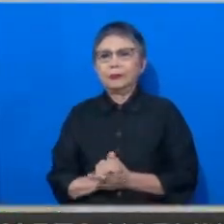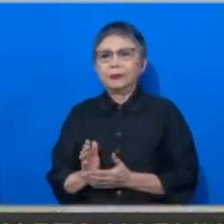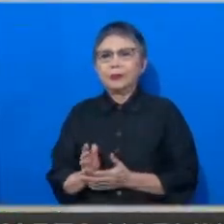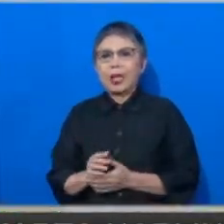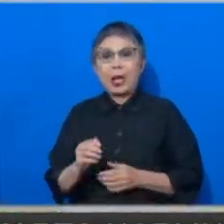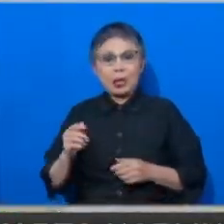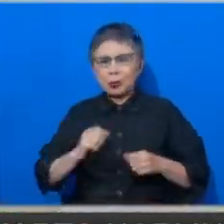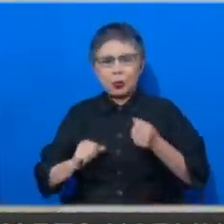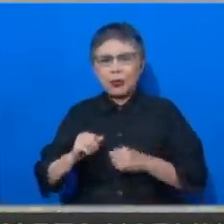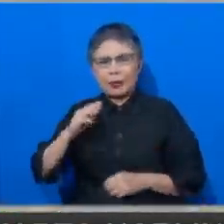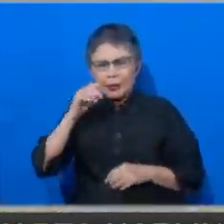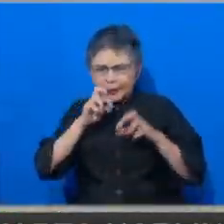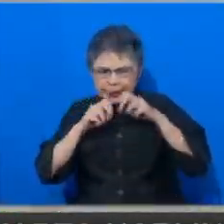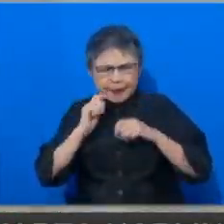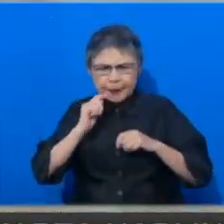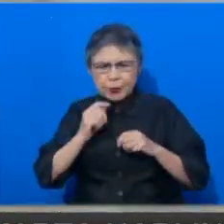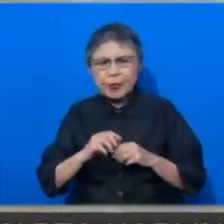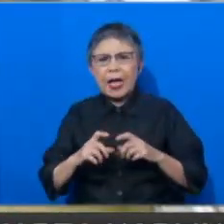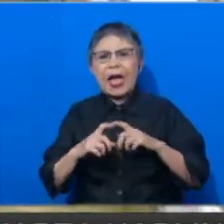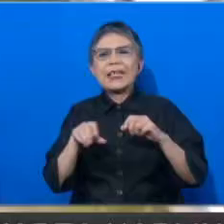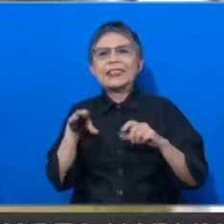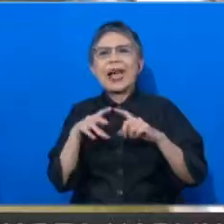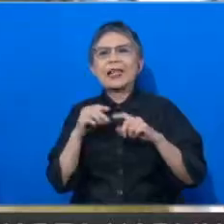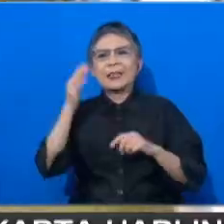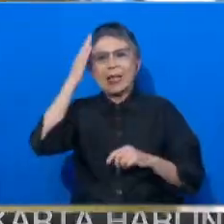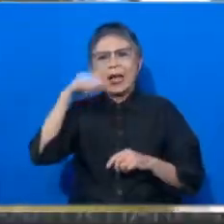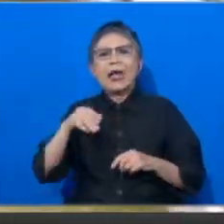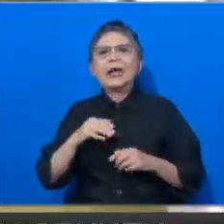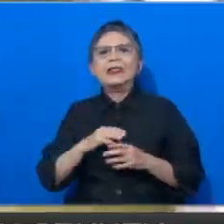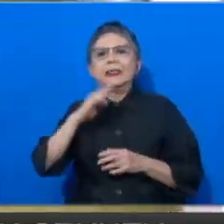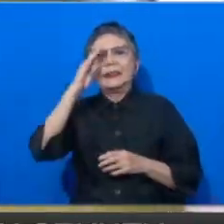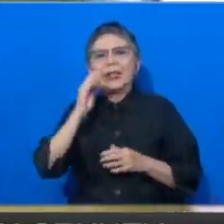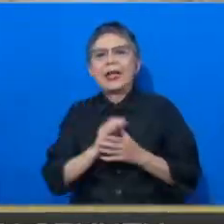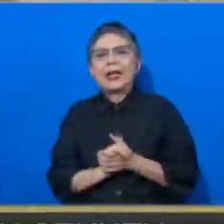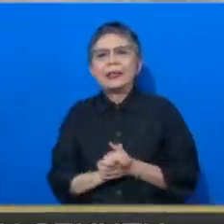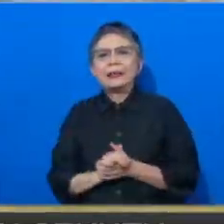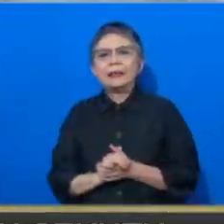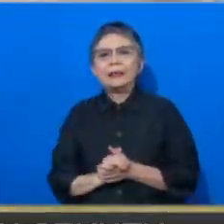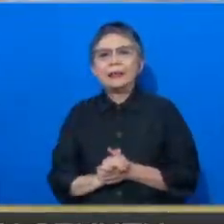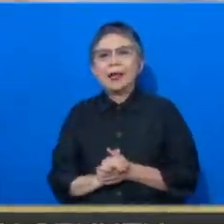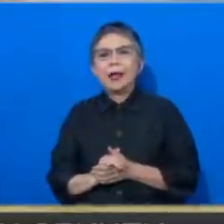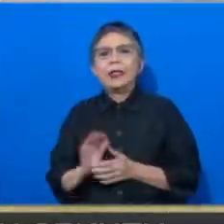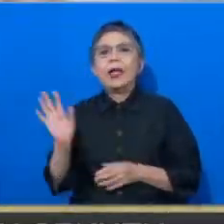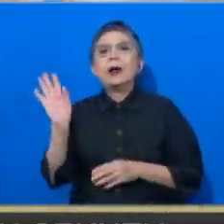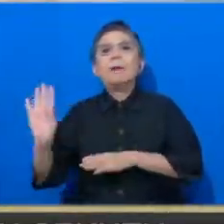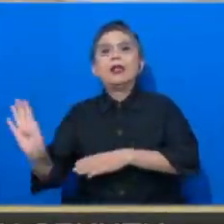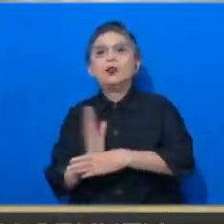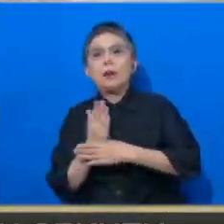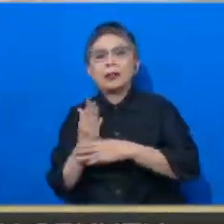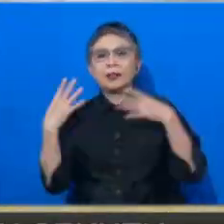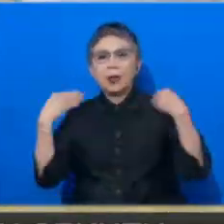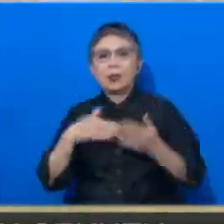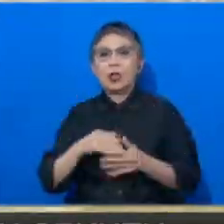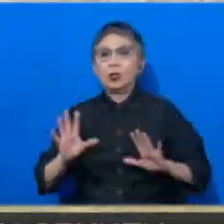Berkat keuletan serta ketelatenannya, Azhar Muanis, pemuda asal desa Panembangan, Kecamatan Cilongok, Banyumas, Jawa Tengah,